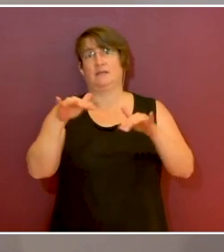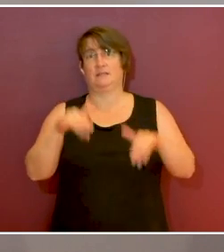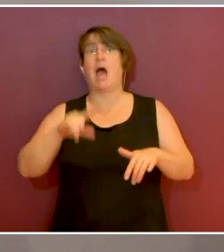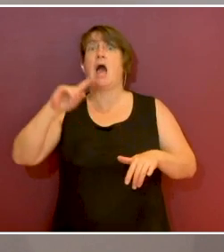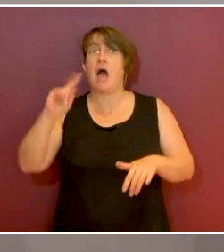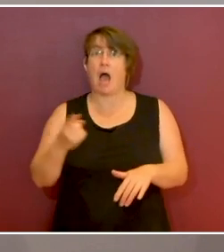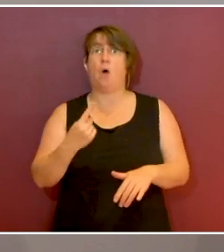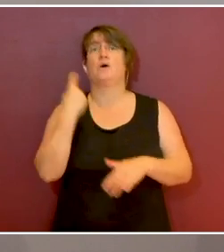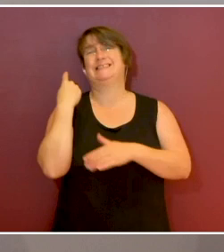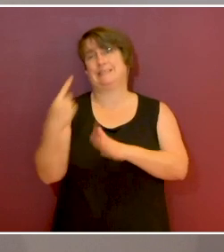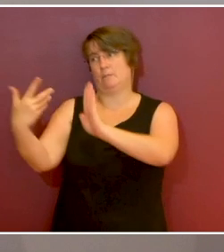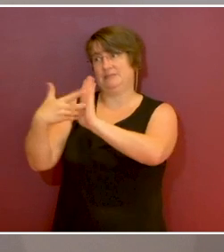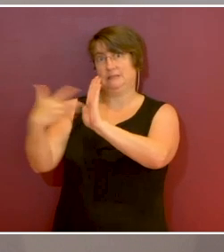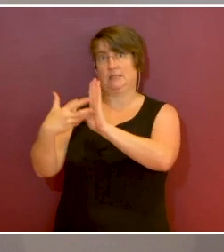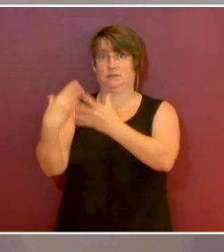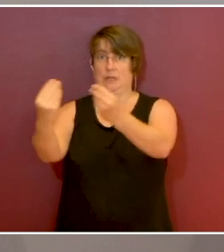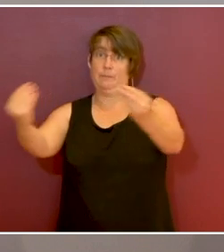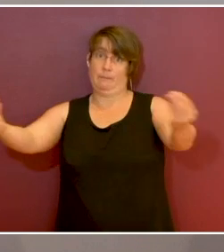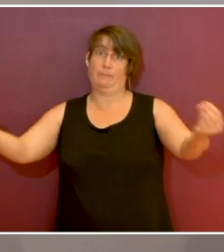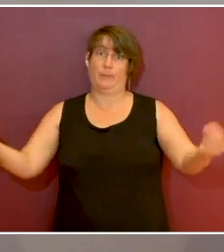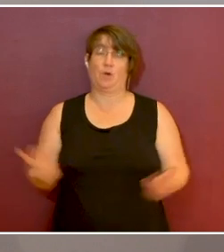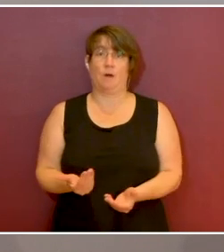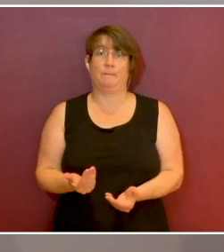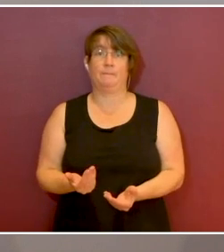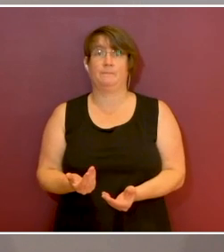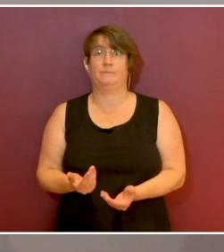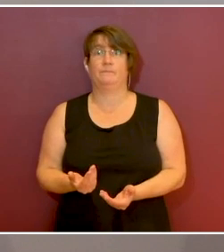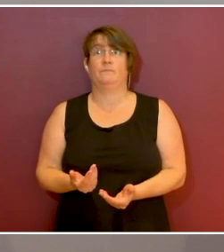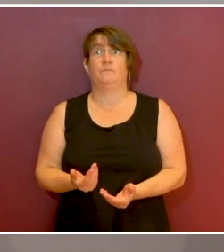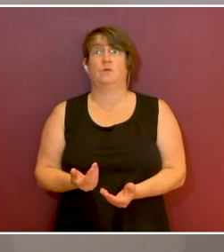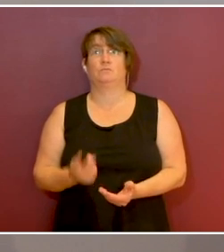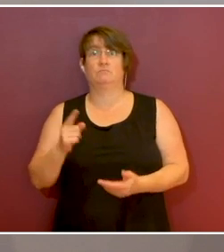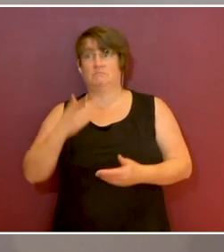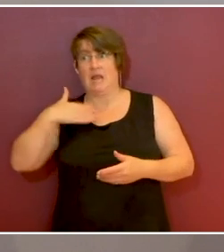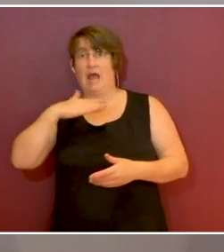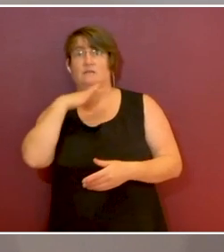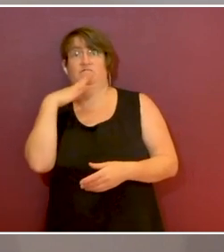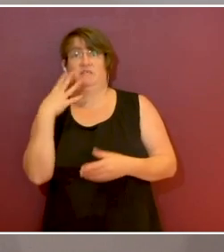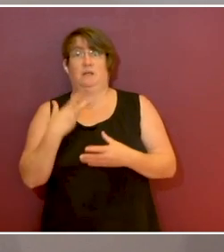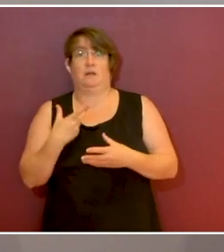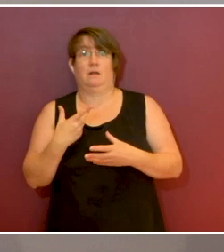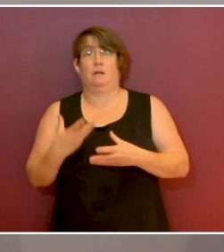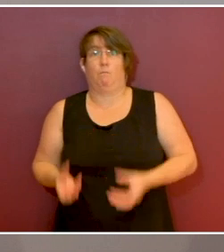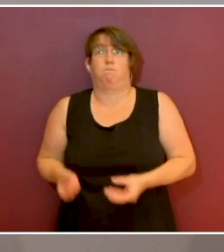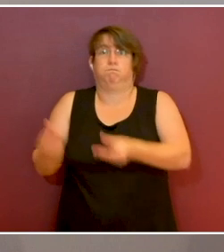zur Verfügung stellen mit einem deutlichen Volumen seitens des Landes. Von daher,